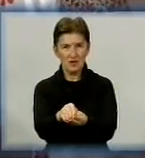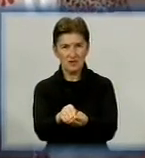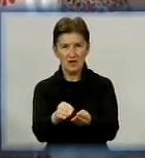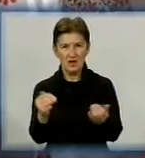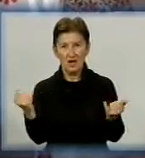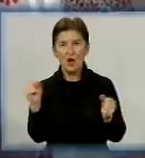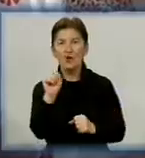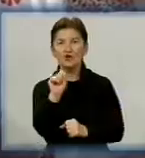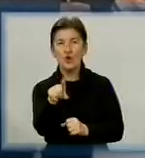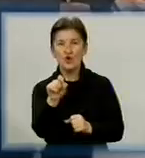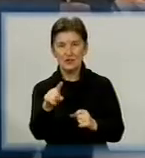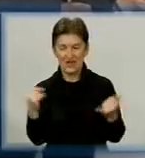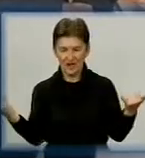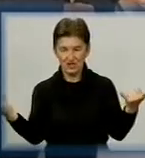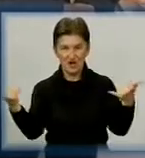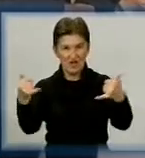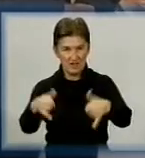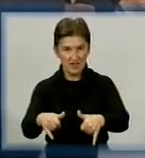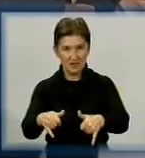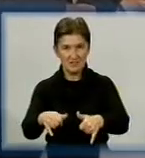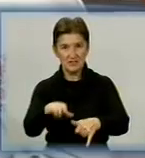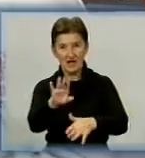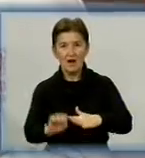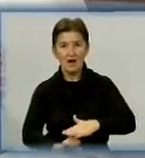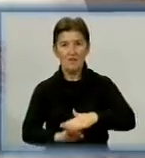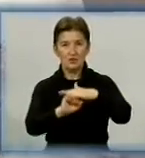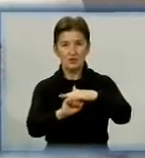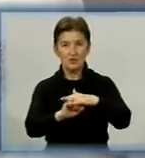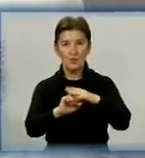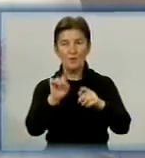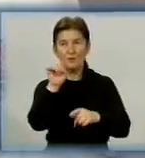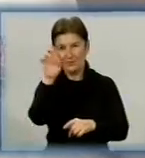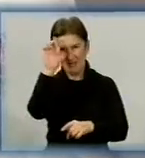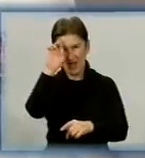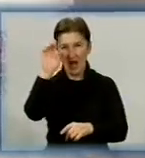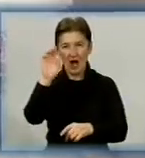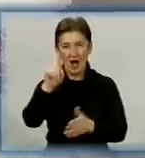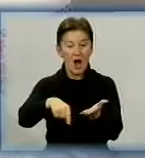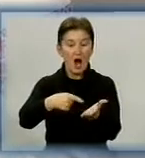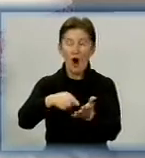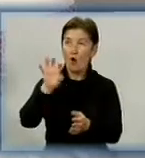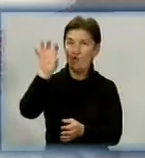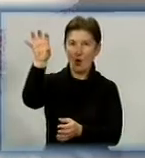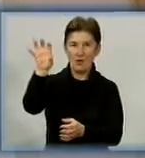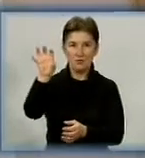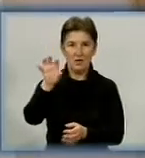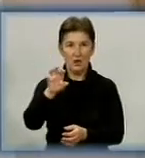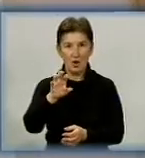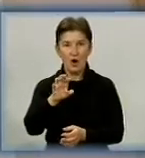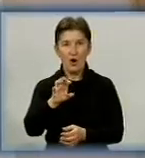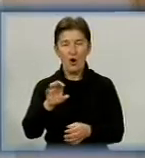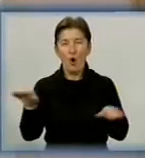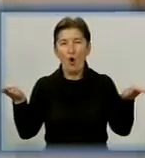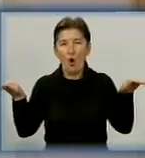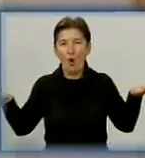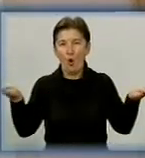іменно золоті речі. Деякі речі лягли в основу нинішніх гербів Кіровоградщини та Знам'янського району. Це орел та олень. Нині у планах